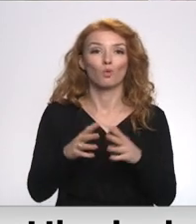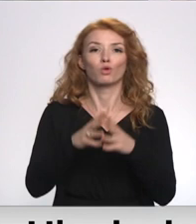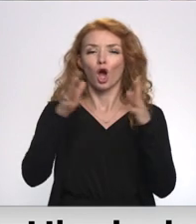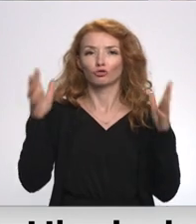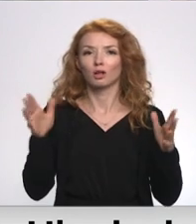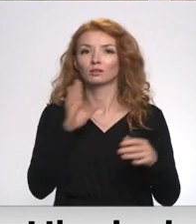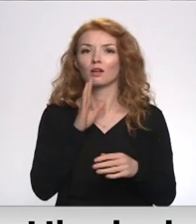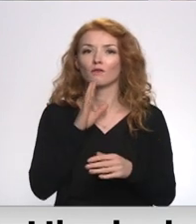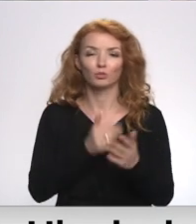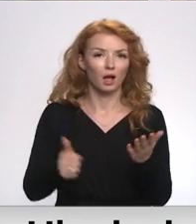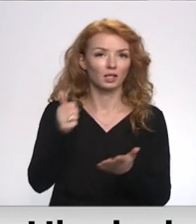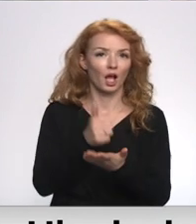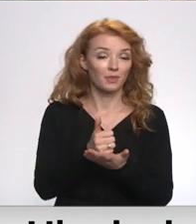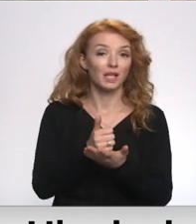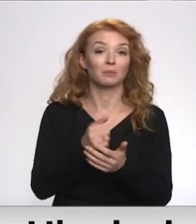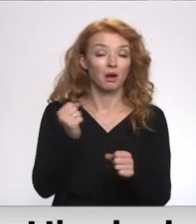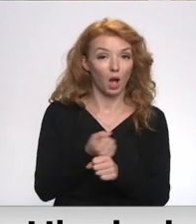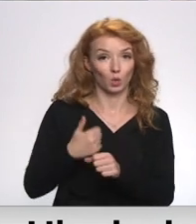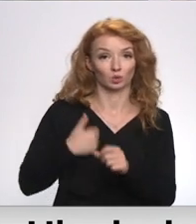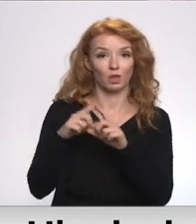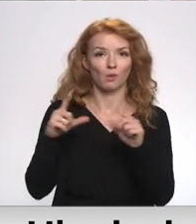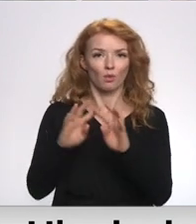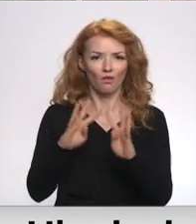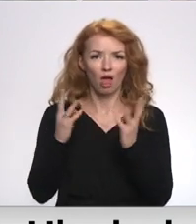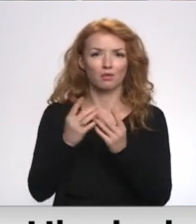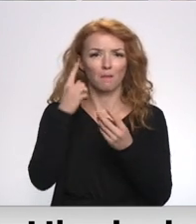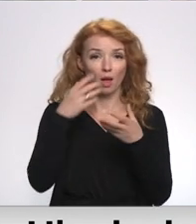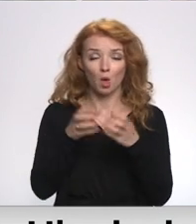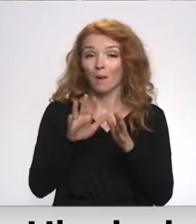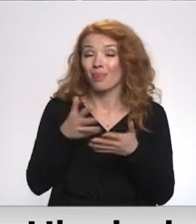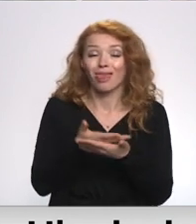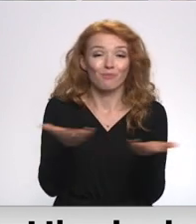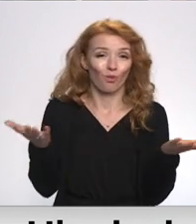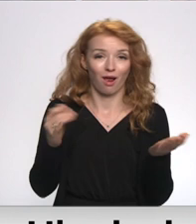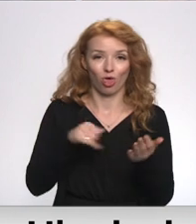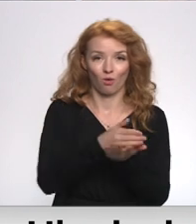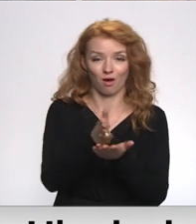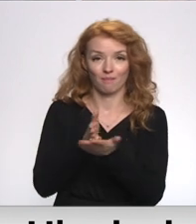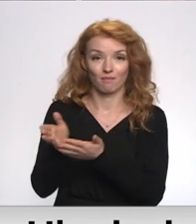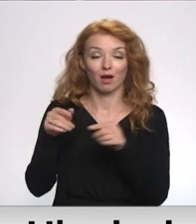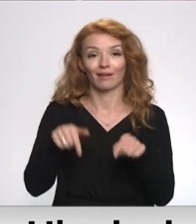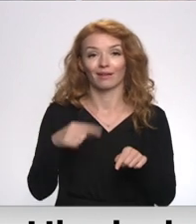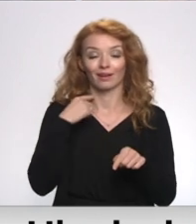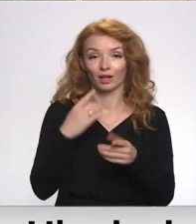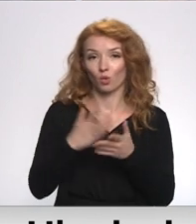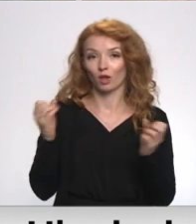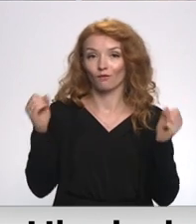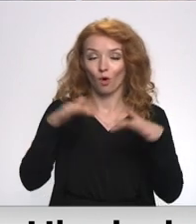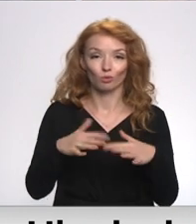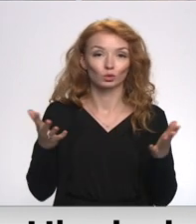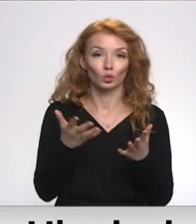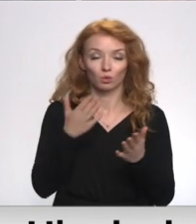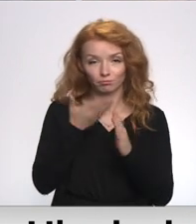plašāka sieviešu pārstāvniecība nevien uzņēmumu valdēs un padomēs, bet jebkurā jomā. Rīgā šajās dienās notiek fórums, kurā